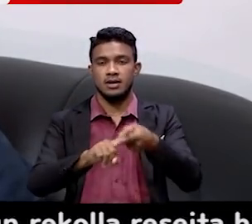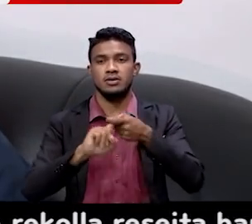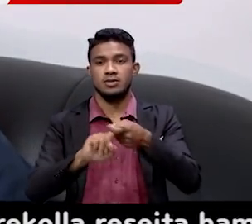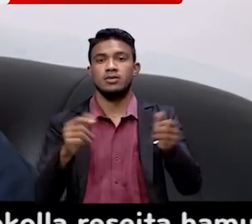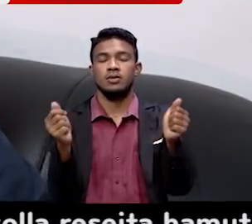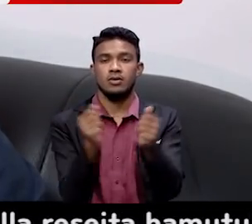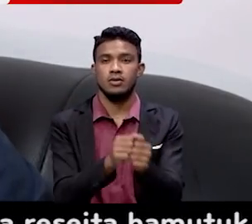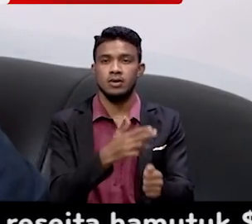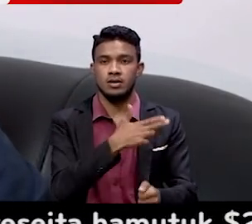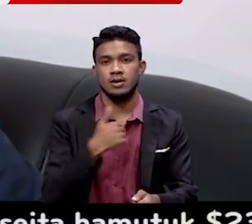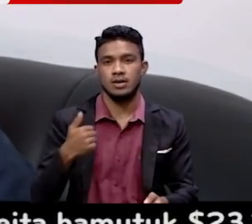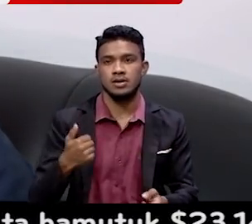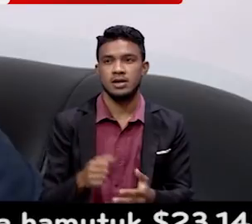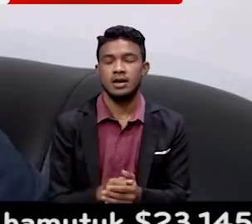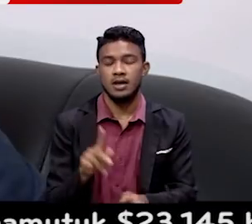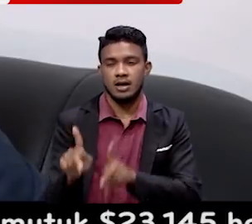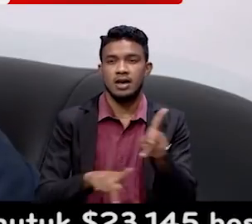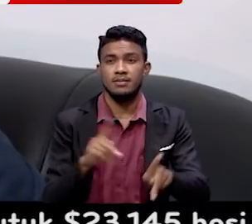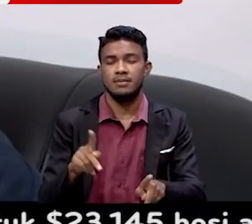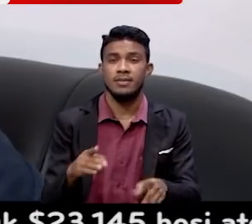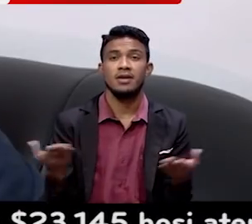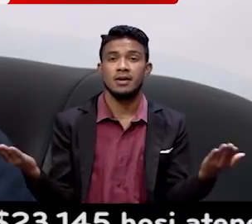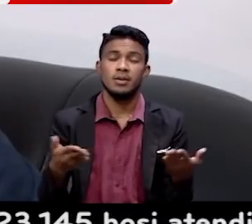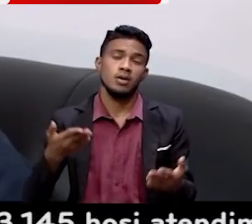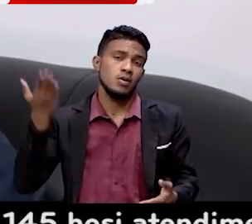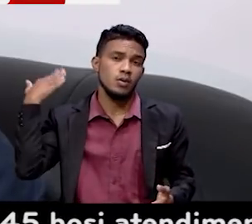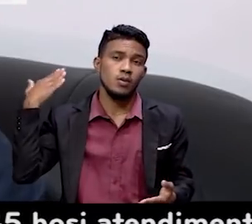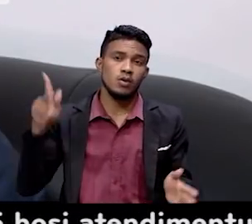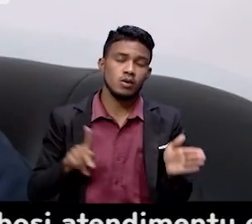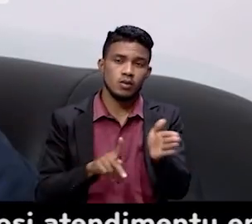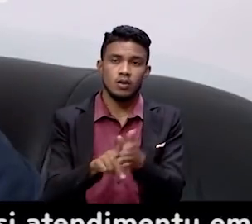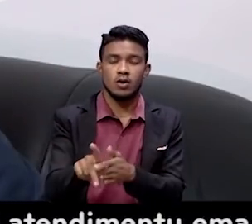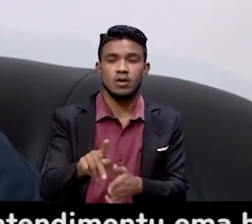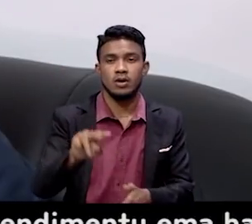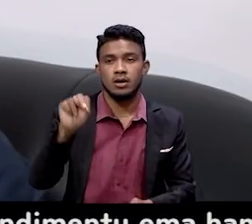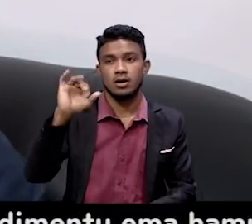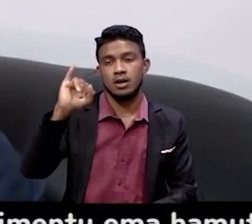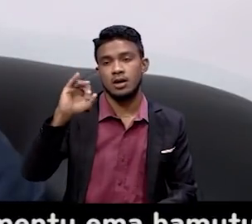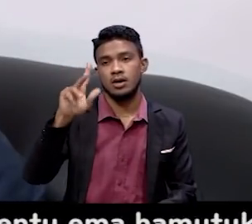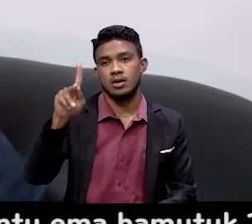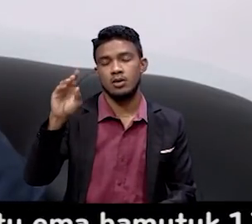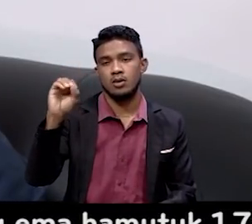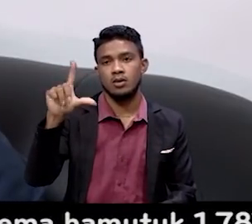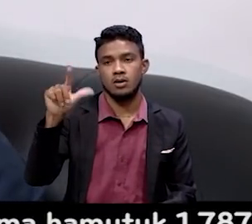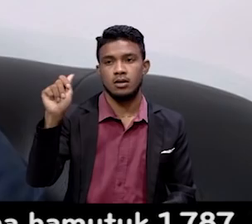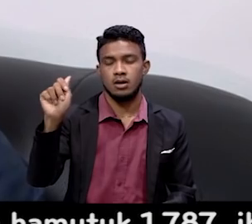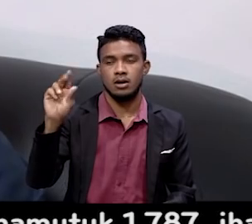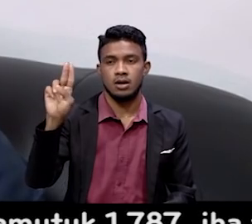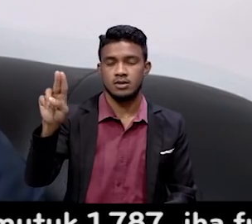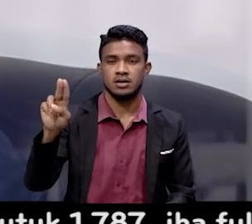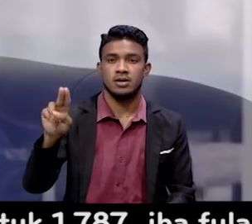Indonesia emana be uluk oh Nicolau sei Morisela generai serne sei Morisela